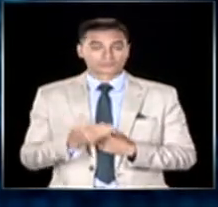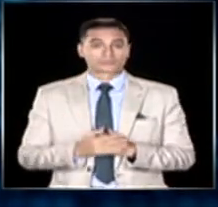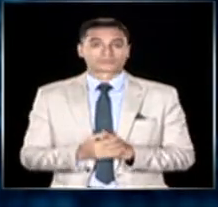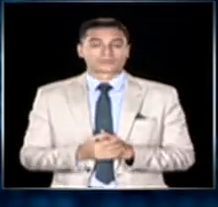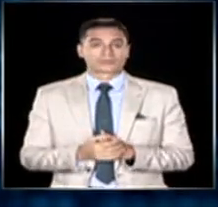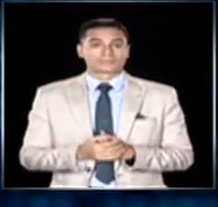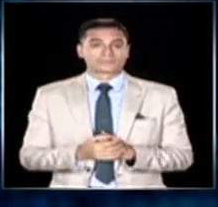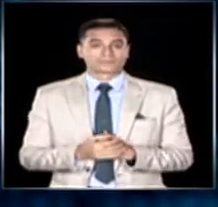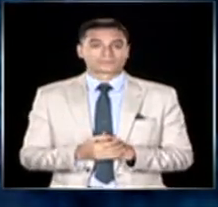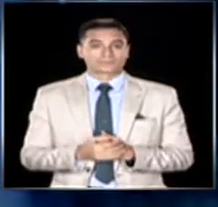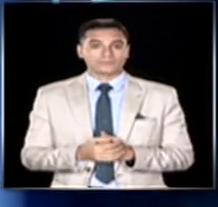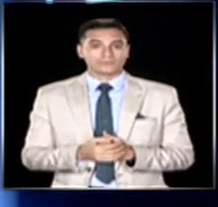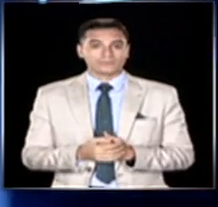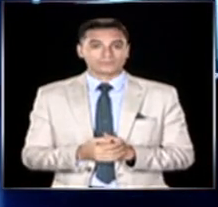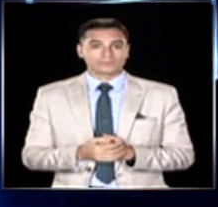تحت الضغط.